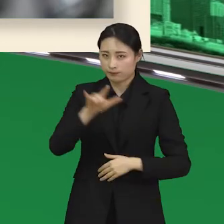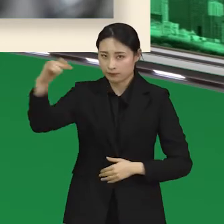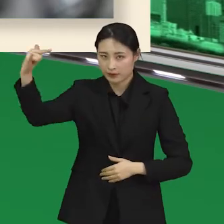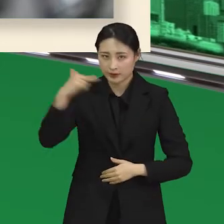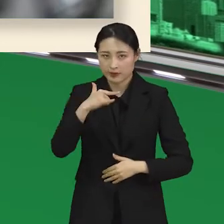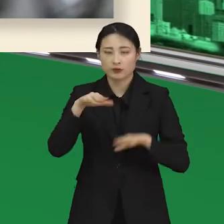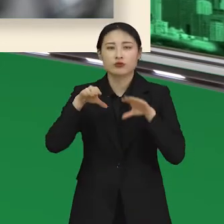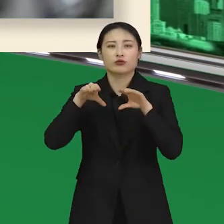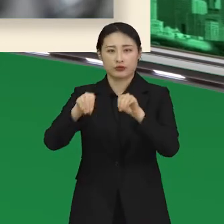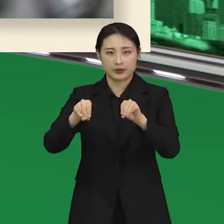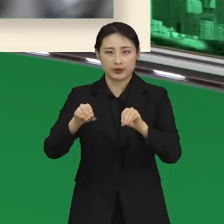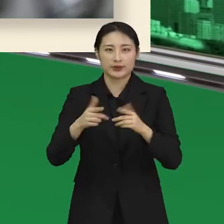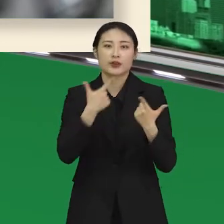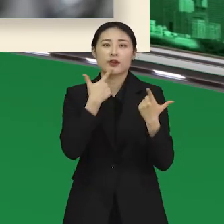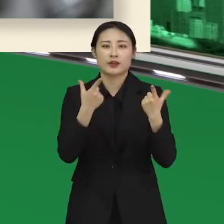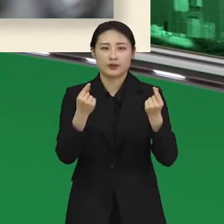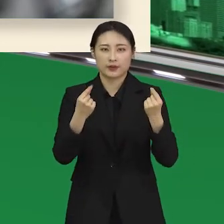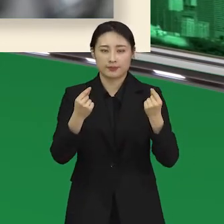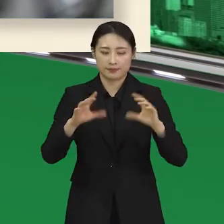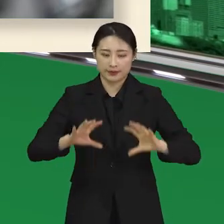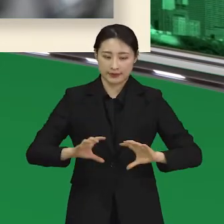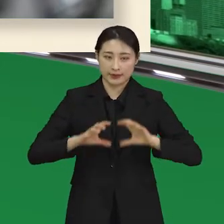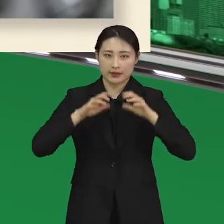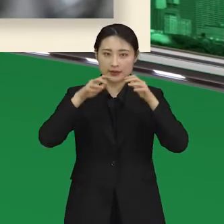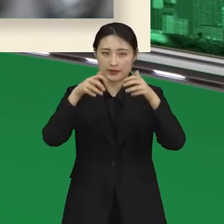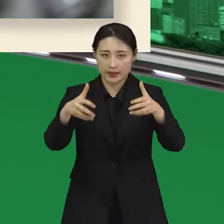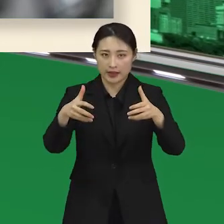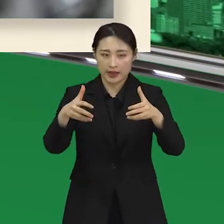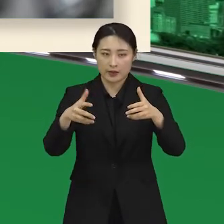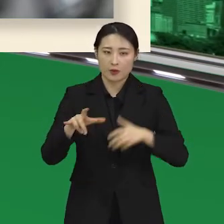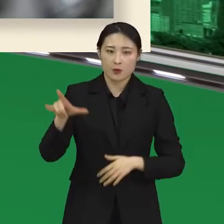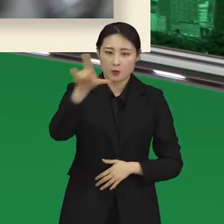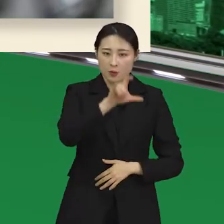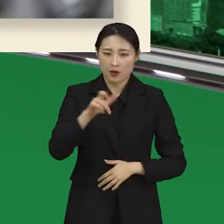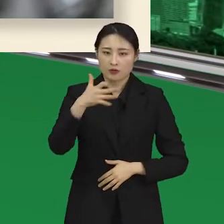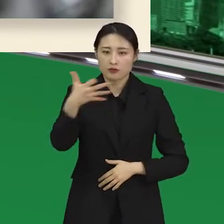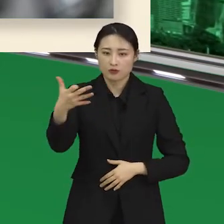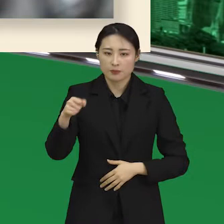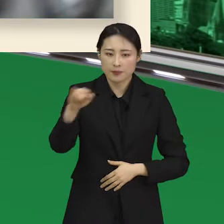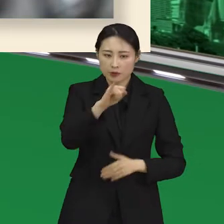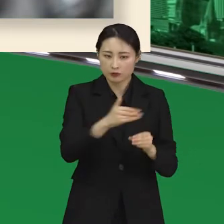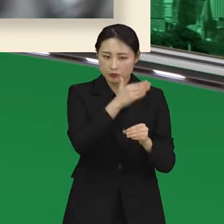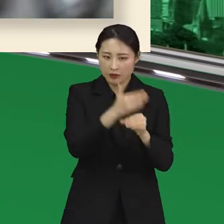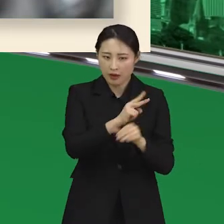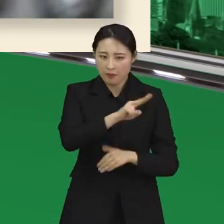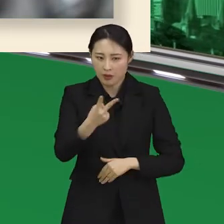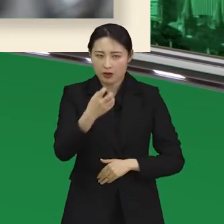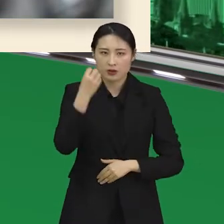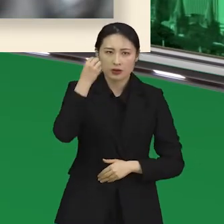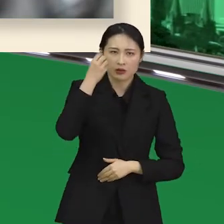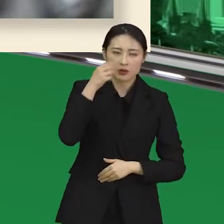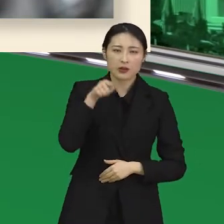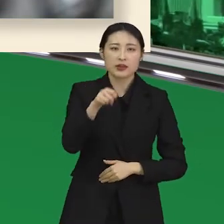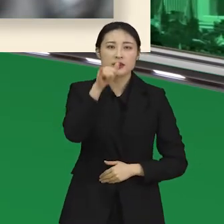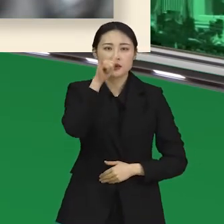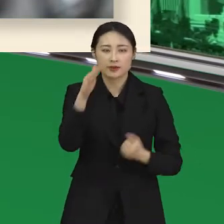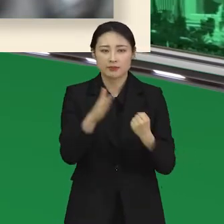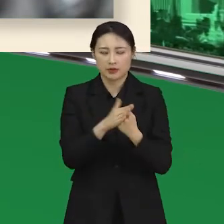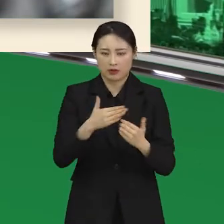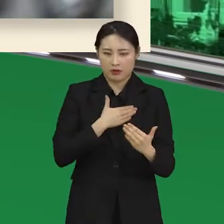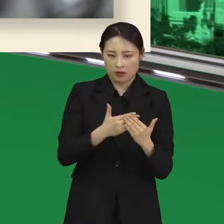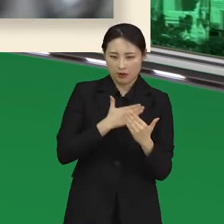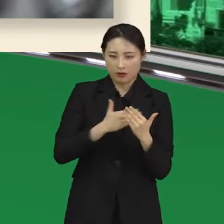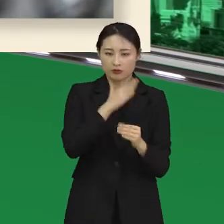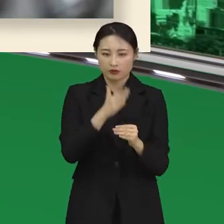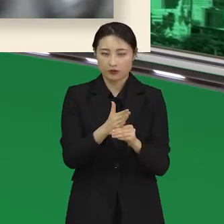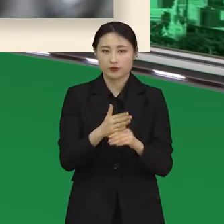일시 중단하는 등 전 세계가 변이된 코로나19 확산에 긴장하고 있는 가운데 전문가들은 이